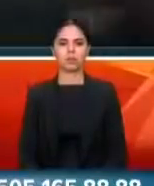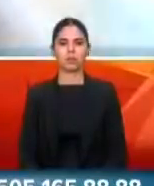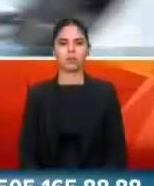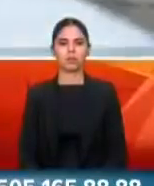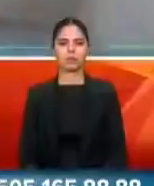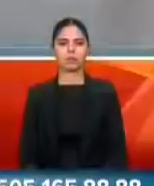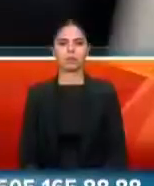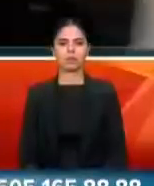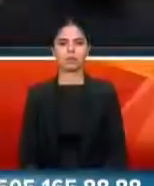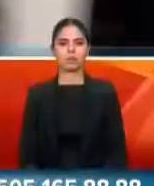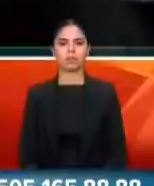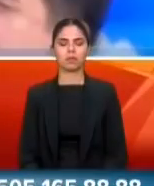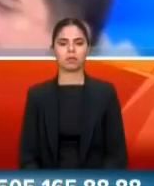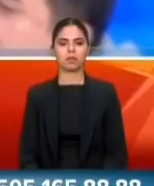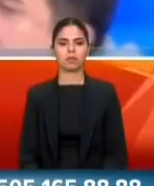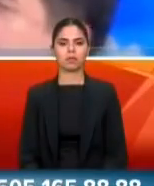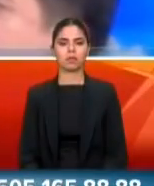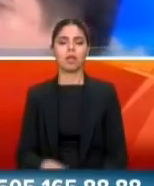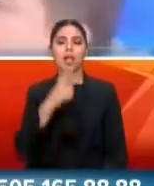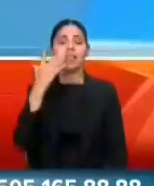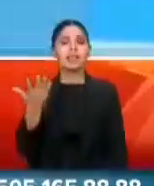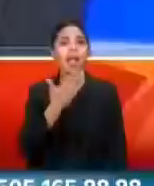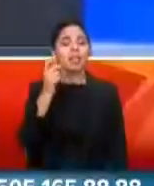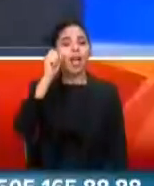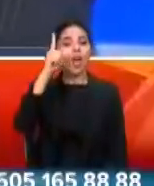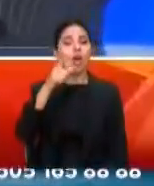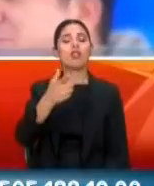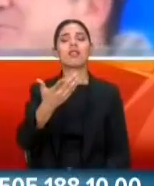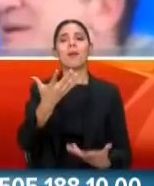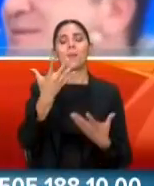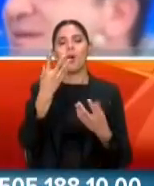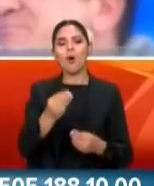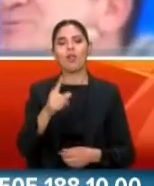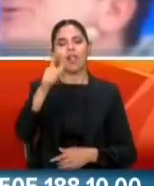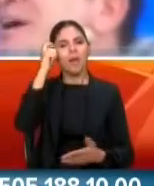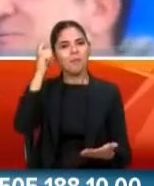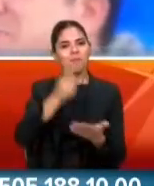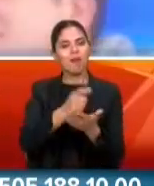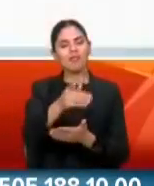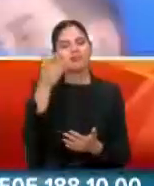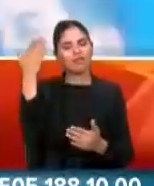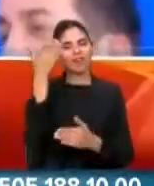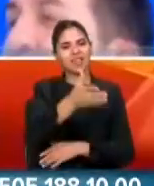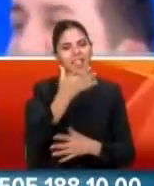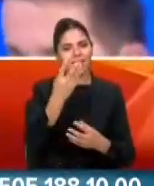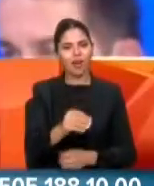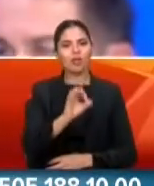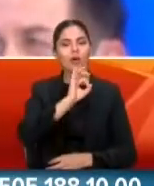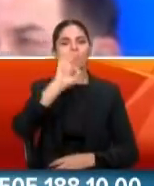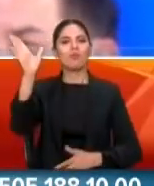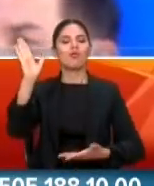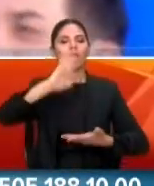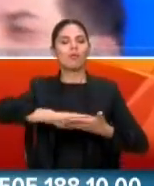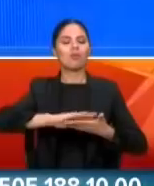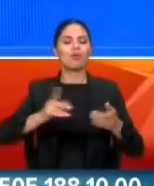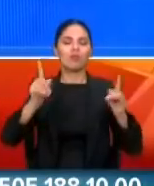Dik tuttum başını. Ben yanlış bir şey yapmadım. Yılların hasretiyle kavrulanlar da yine Müge Anlı'nın kapısını çaldı. Muhteşem